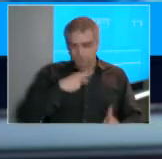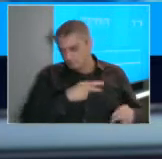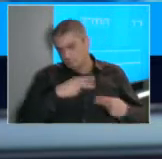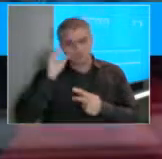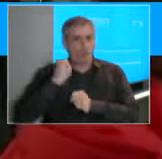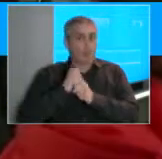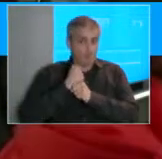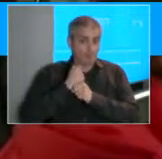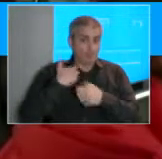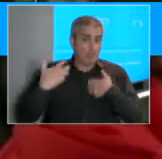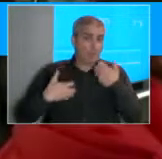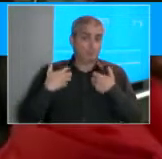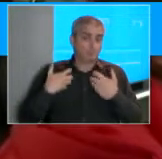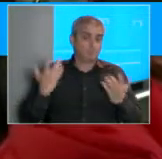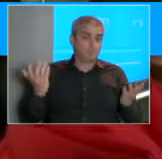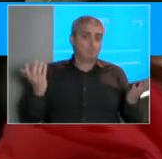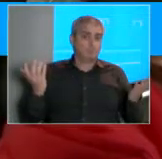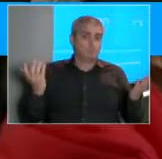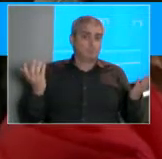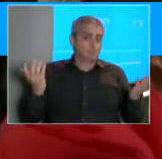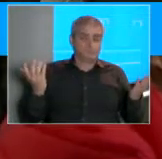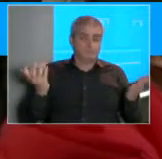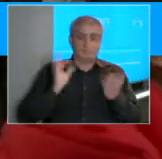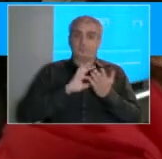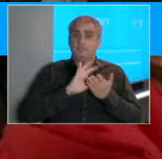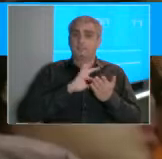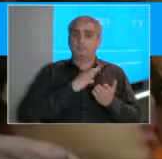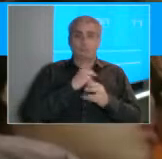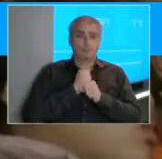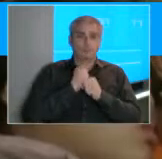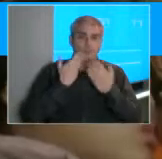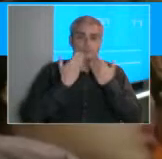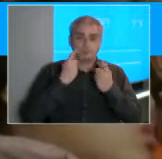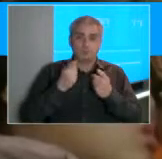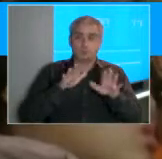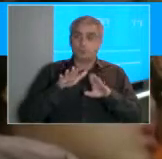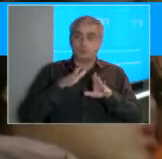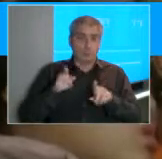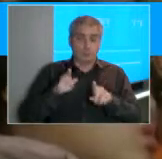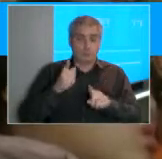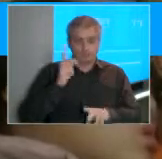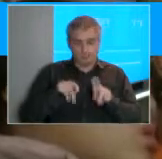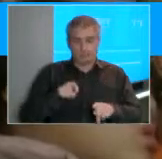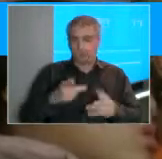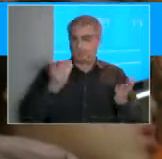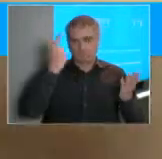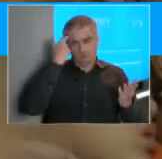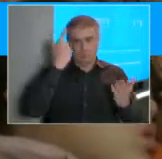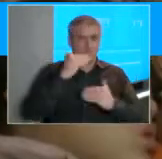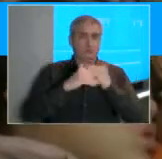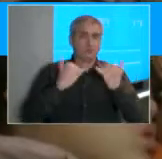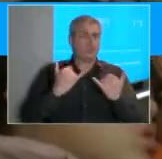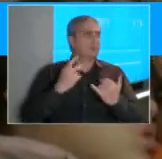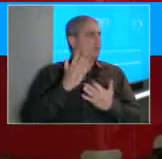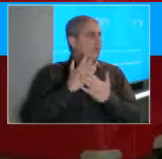יכל לעורר ועורר כעסים וזה. משרד הבריאות ישר עשה את הישיבות שלו, הממשלה נדרשה לכך, אני חושב שזה בשלב הזה.